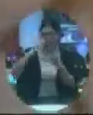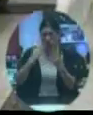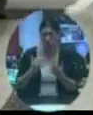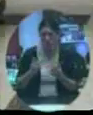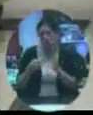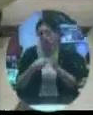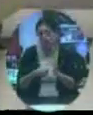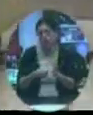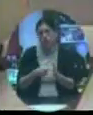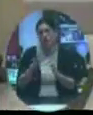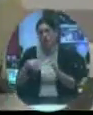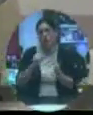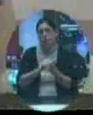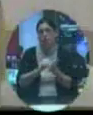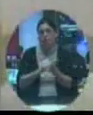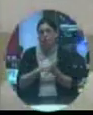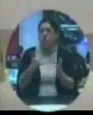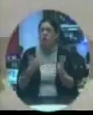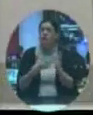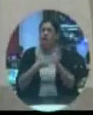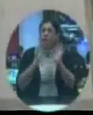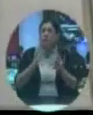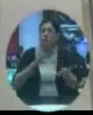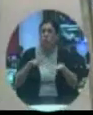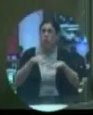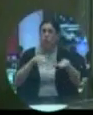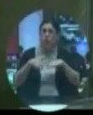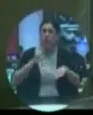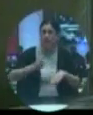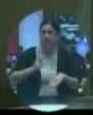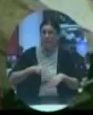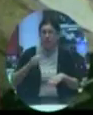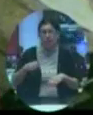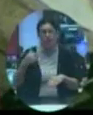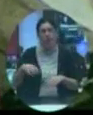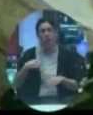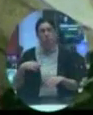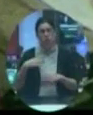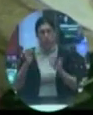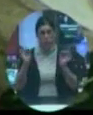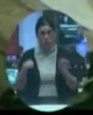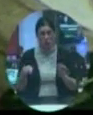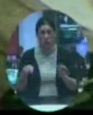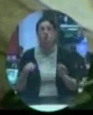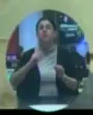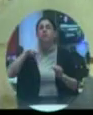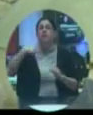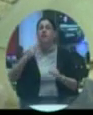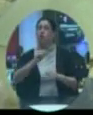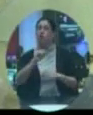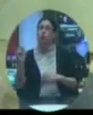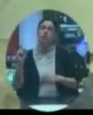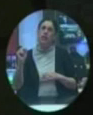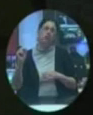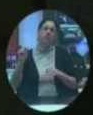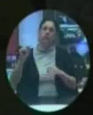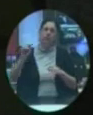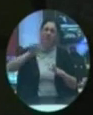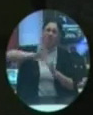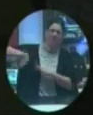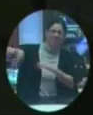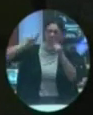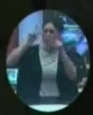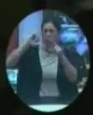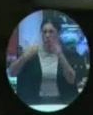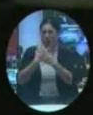אחרונות. המבחן האמיתי של הממשלה, הכנסת ושר הבריאות בפרט, יהיה כאשר הנושא ירד מהכותרות. האם